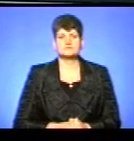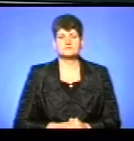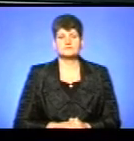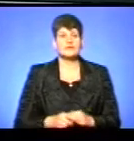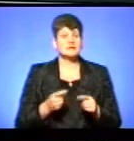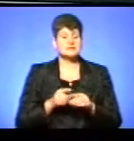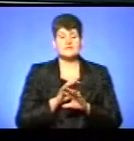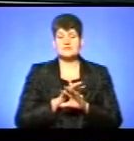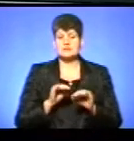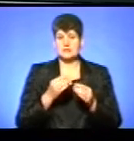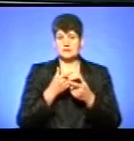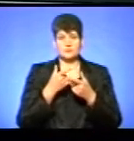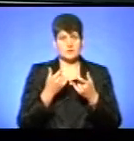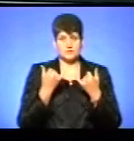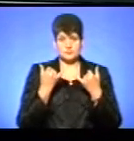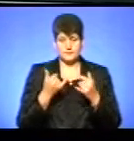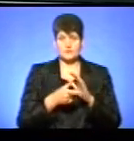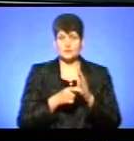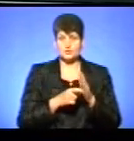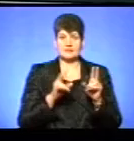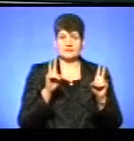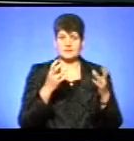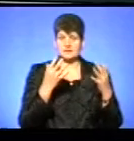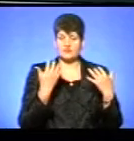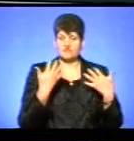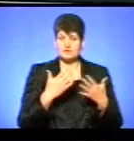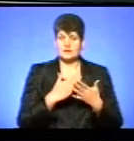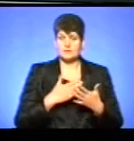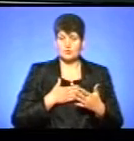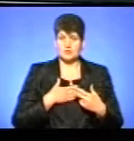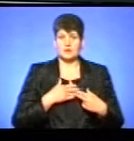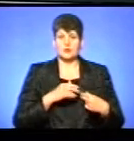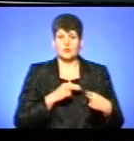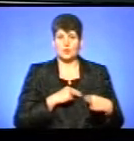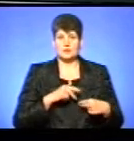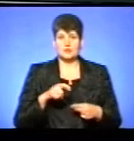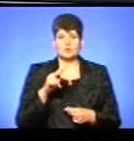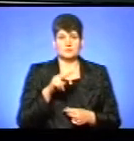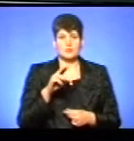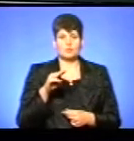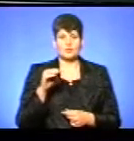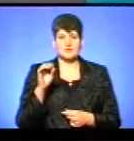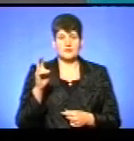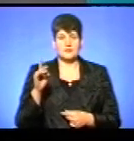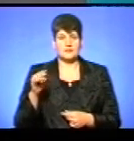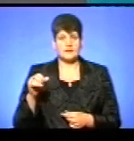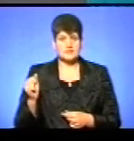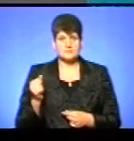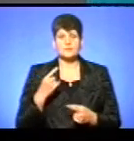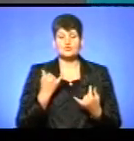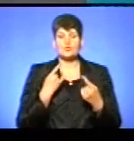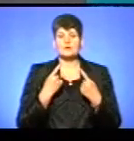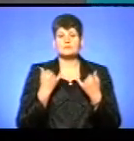Це вся інформація на сьогодні. У студії «Теми дня» вже є моя колега Людмила Путькалець. Людмило, про що